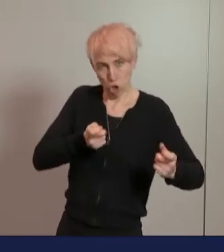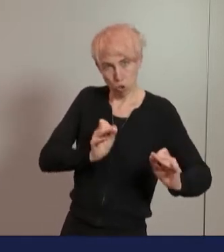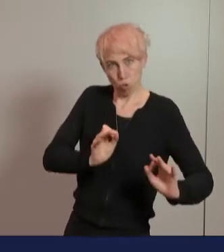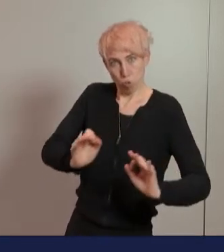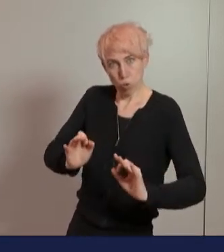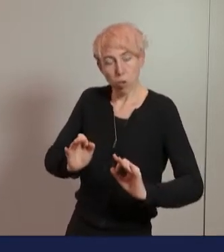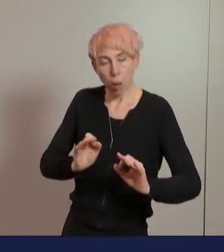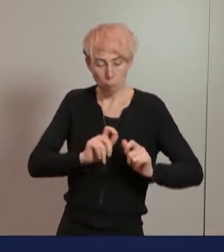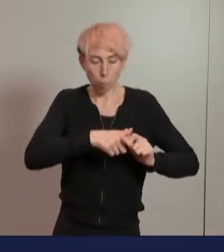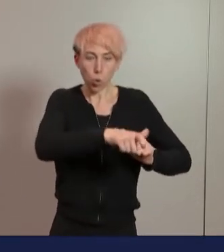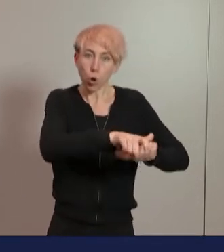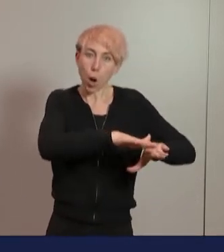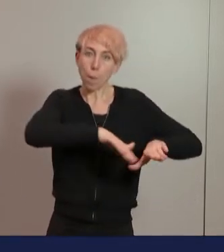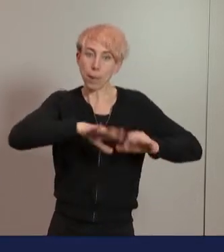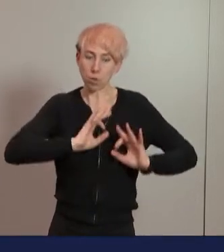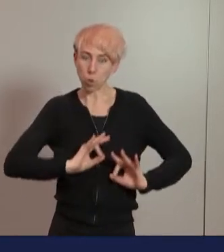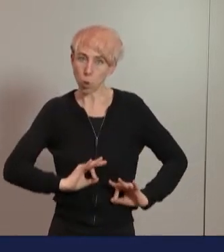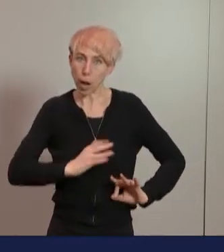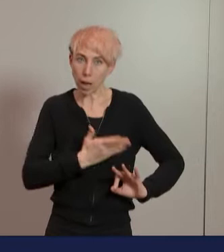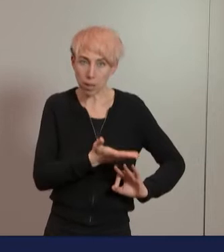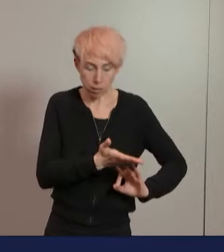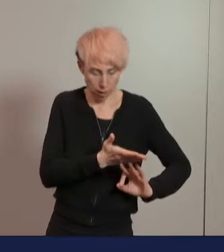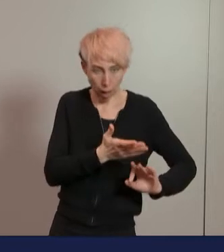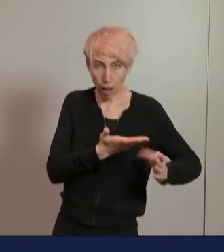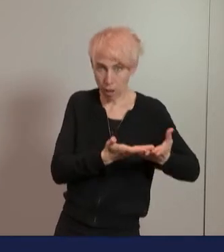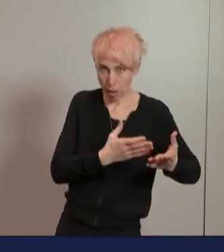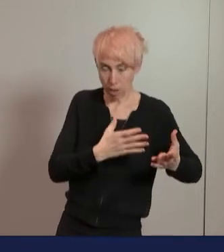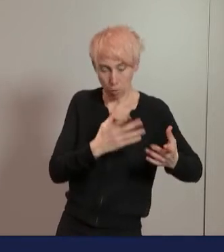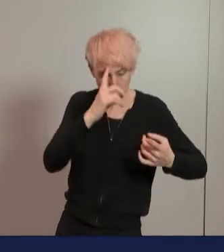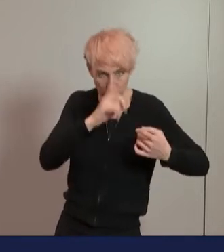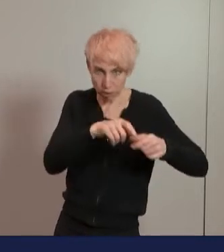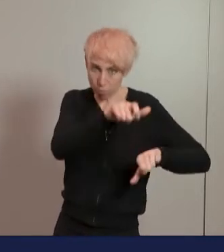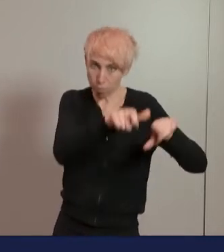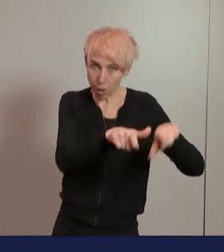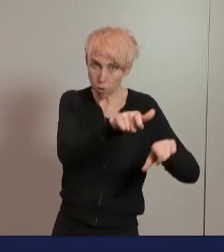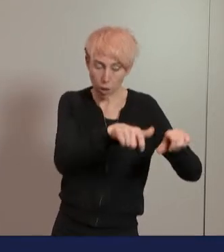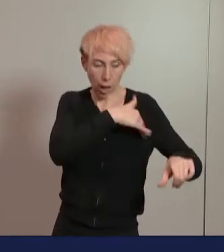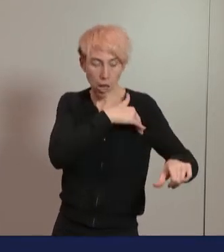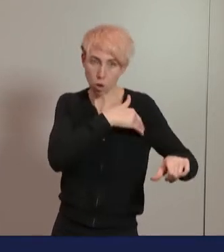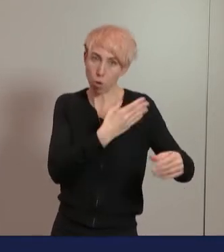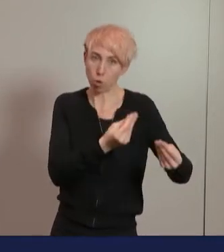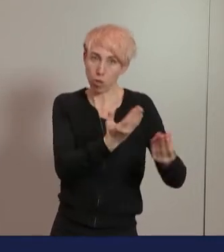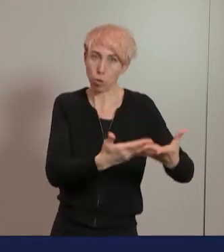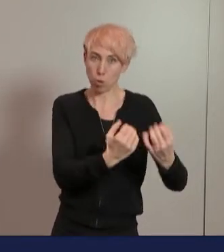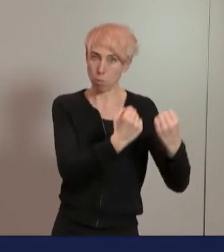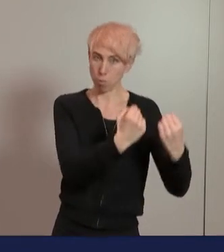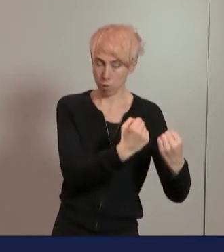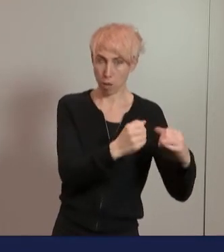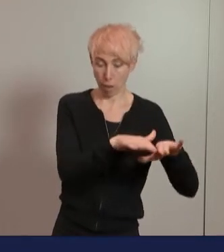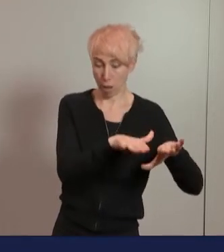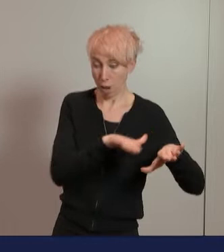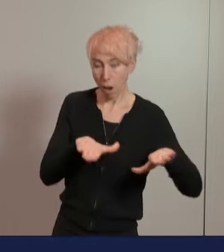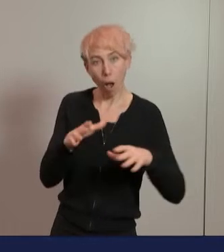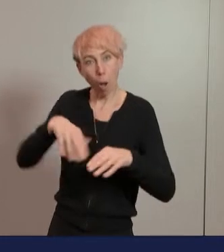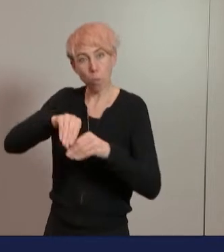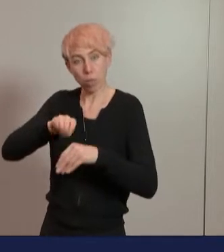protocole périscolaire adopté, qui doit permettre de stabiliser nos agents dans l'exercice de leurs fonctions, ce ne sont pas moins de 43